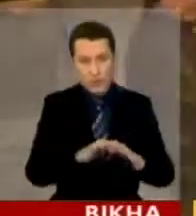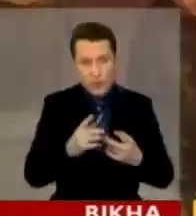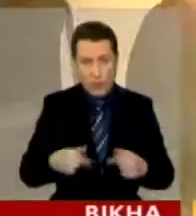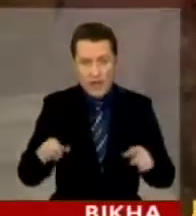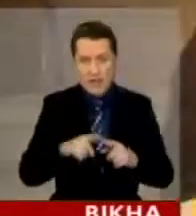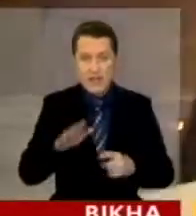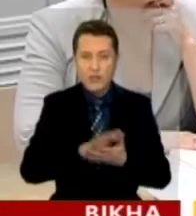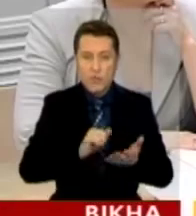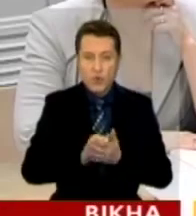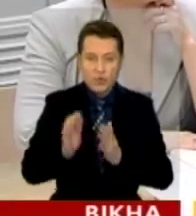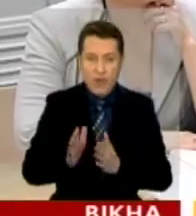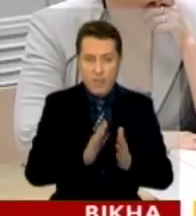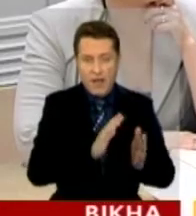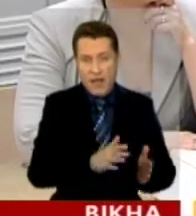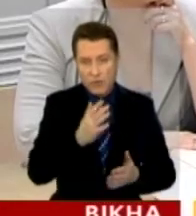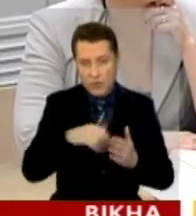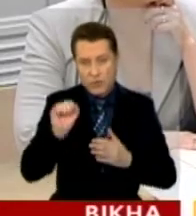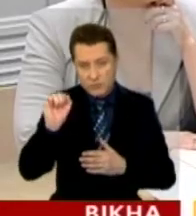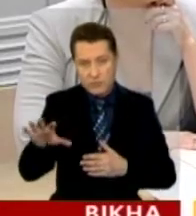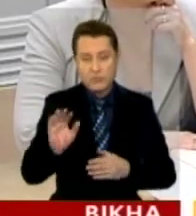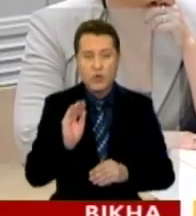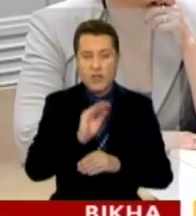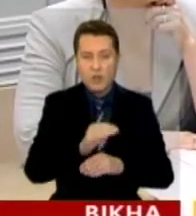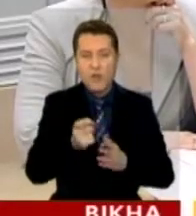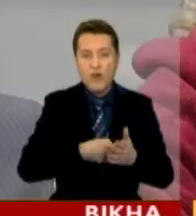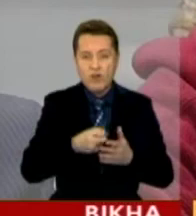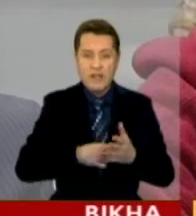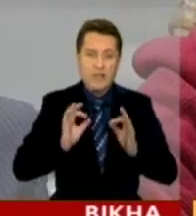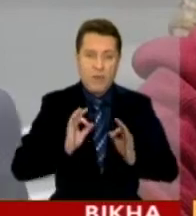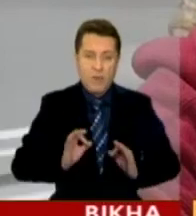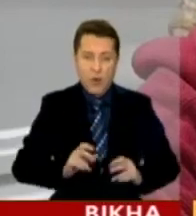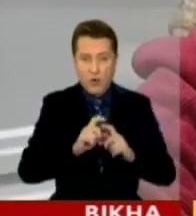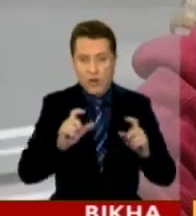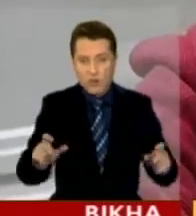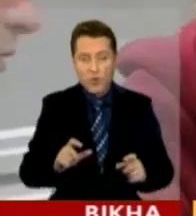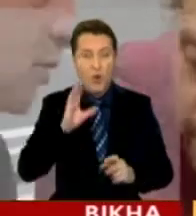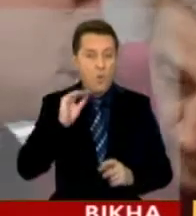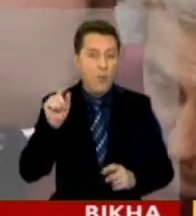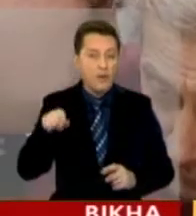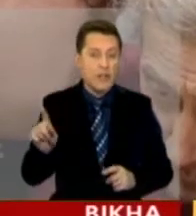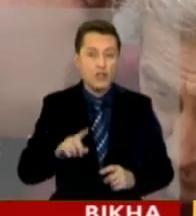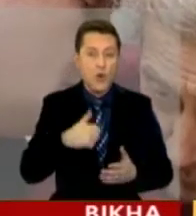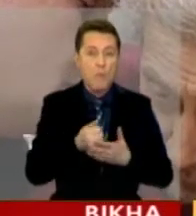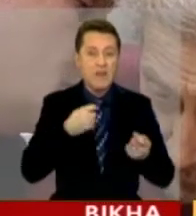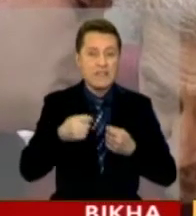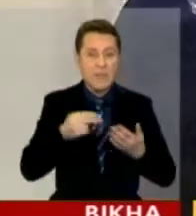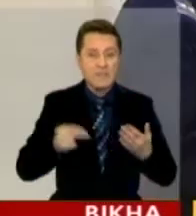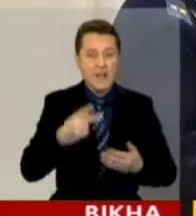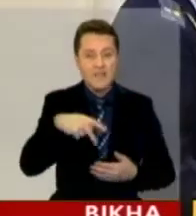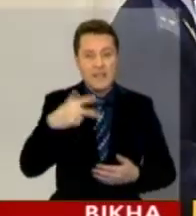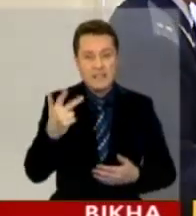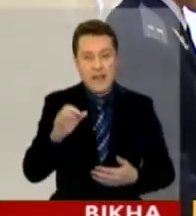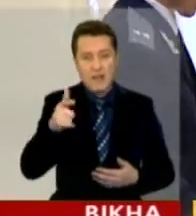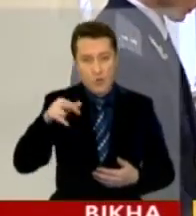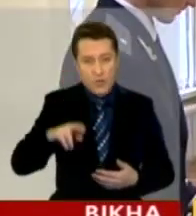ладу. Зараз справу повернули на додаткове розслідування до прокуратури. І це навіть попри те, що президент підписав 23 грудня закон